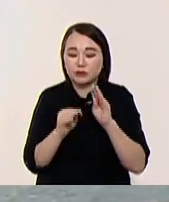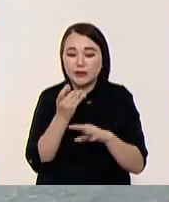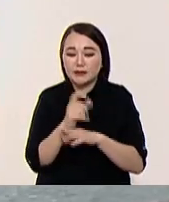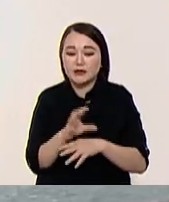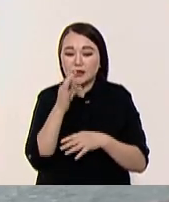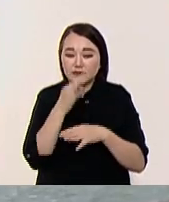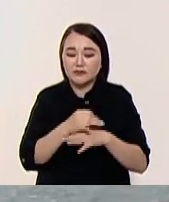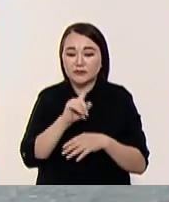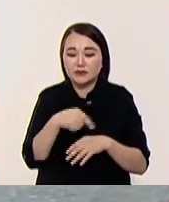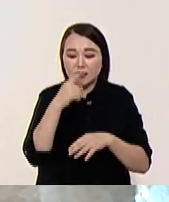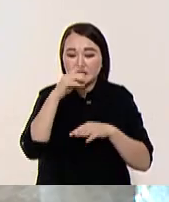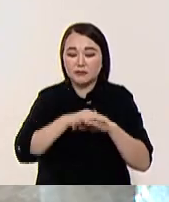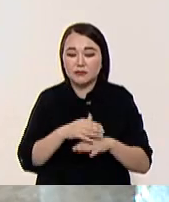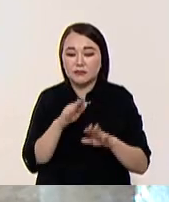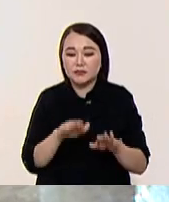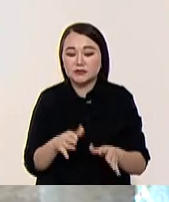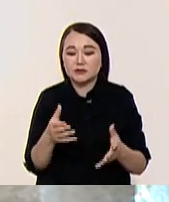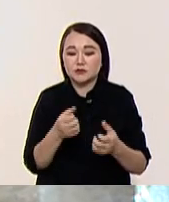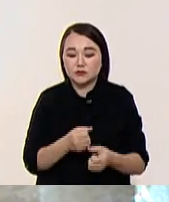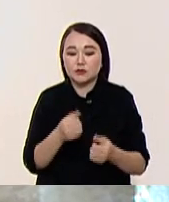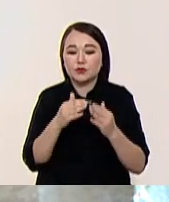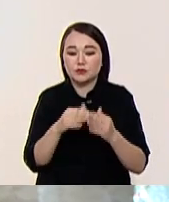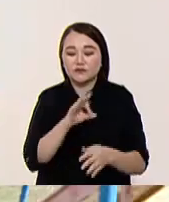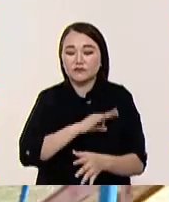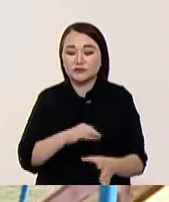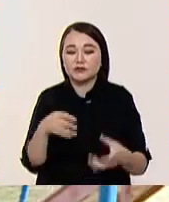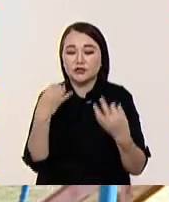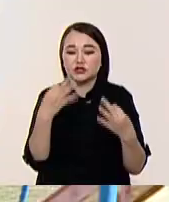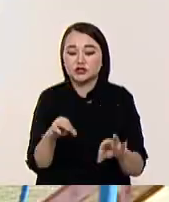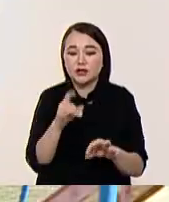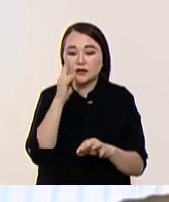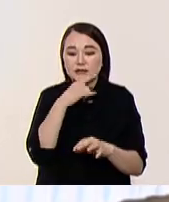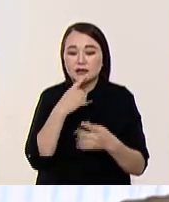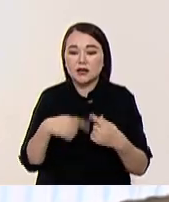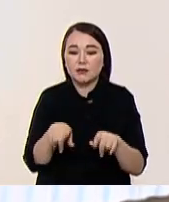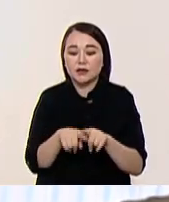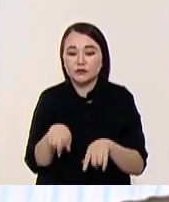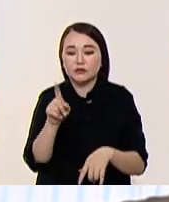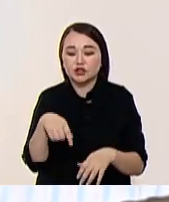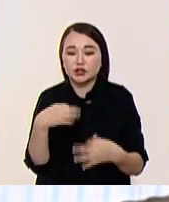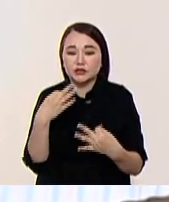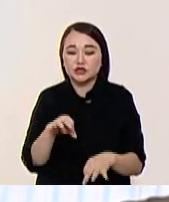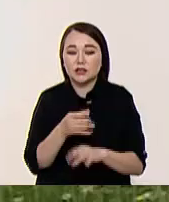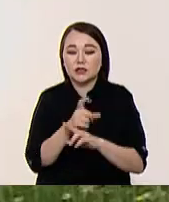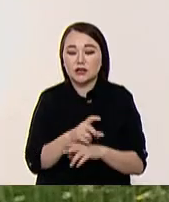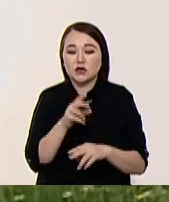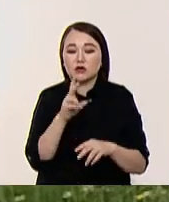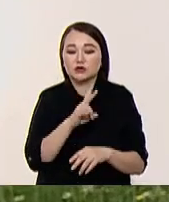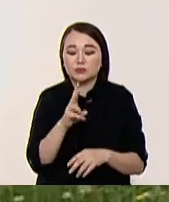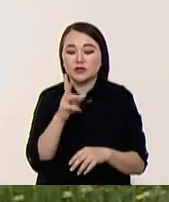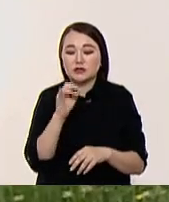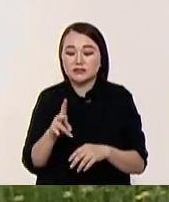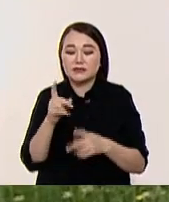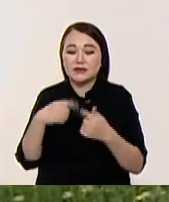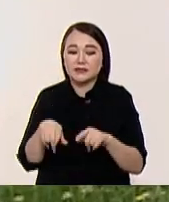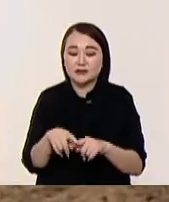призывали к ответу местный акимат, который принял дом в эксплуатацию и казахстанскую жилищную компанию. А застройщик Курчом Крылес в